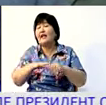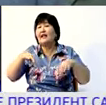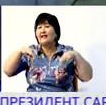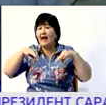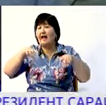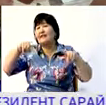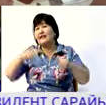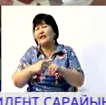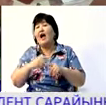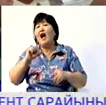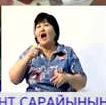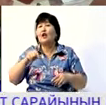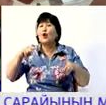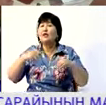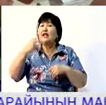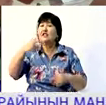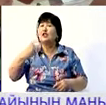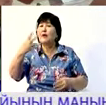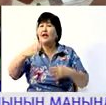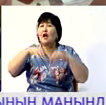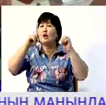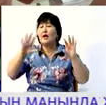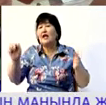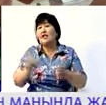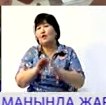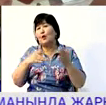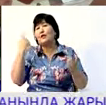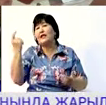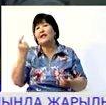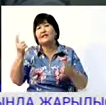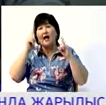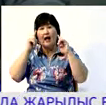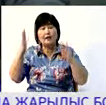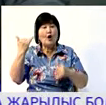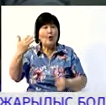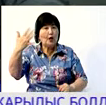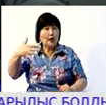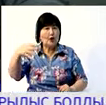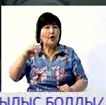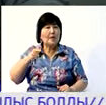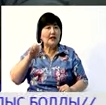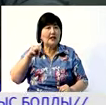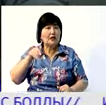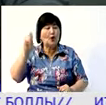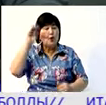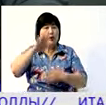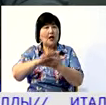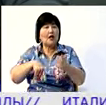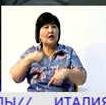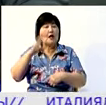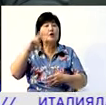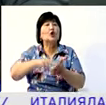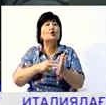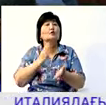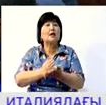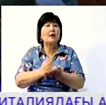электротехника, агроинженерия сынды 22 мамандық бойынша диплом иесі атанбақ. Олардың 50-і магистратурада оқуын жалғастыруды жоспарлап